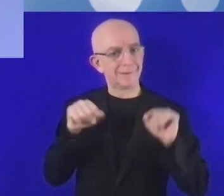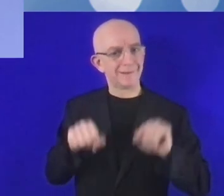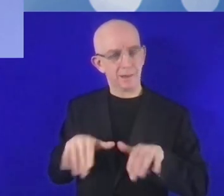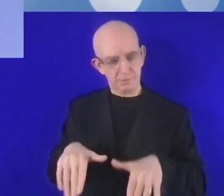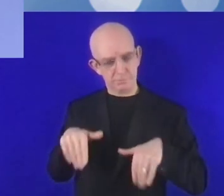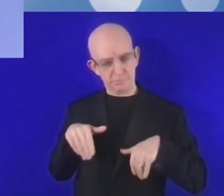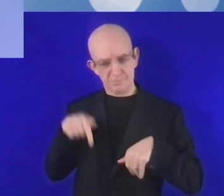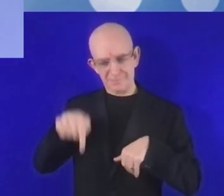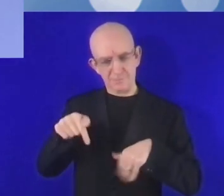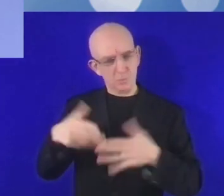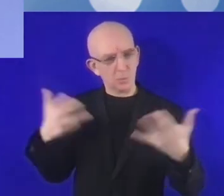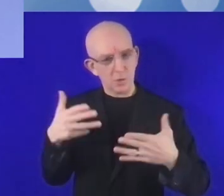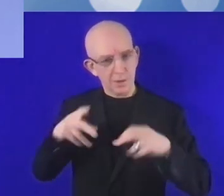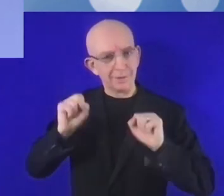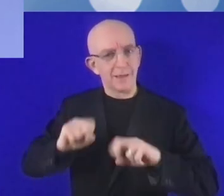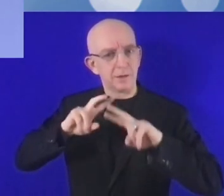论证和测量的。